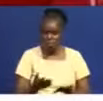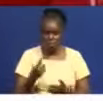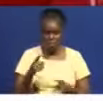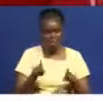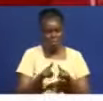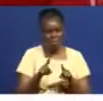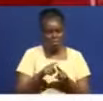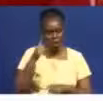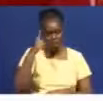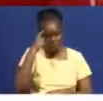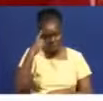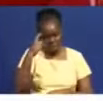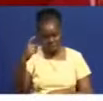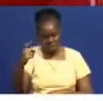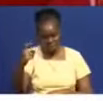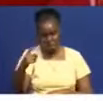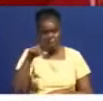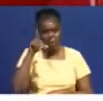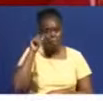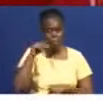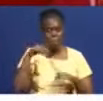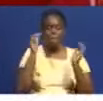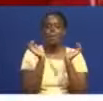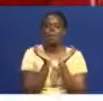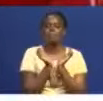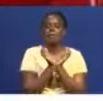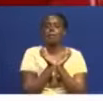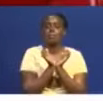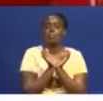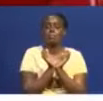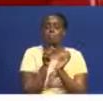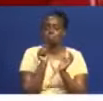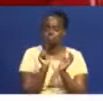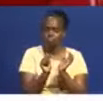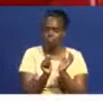ndoto. Mombasa Stadium, be speaker, imekuwa